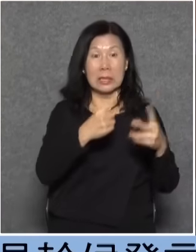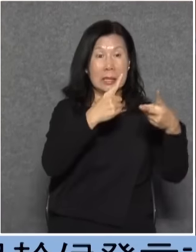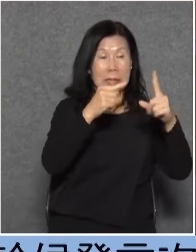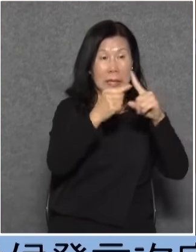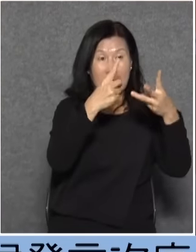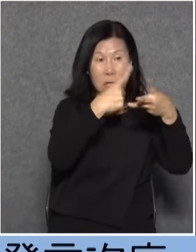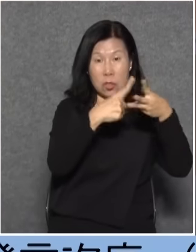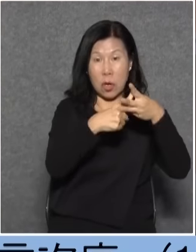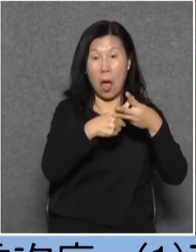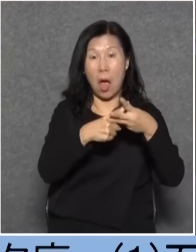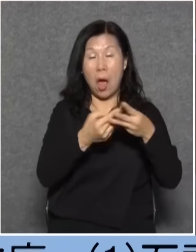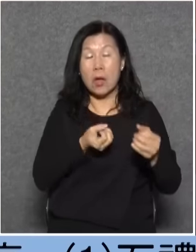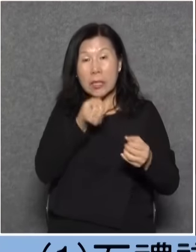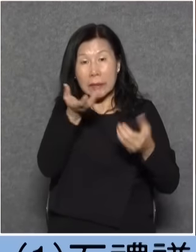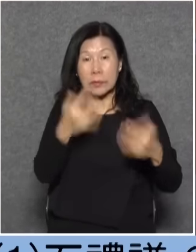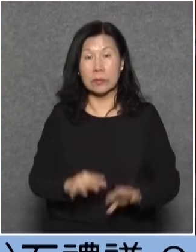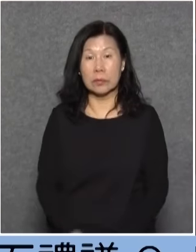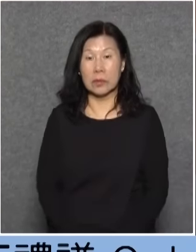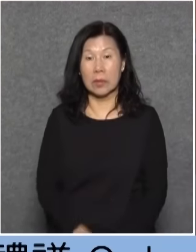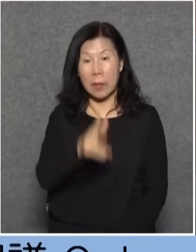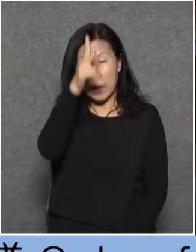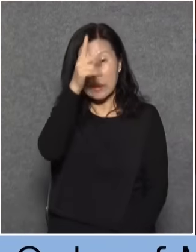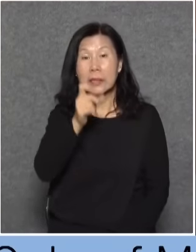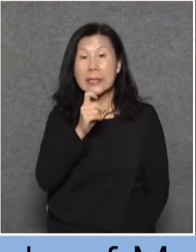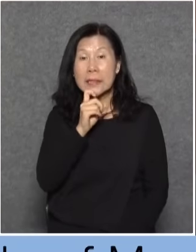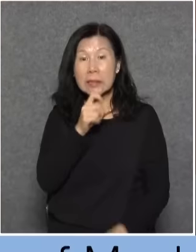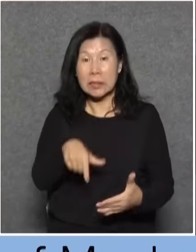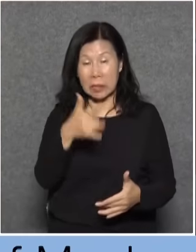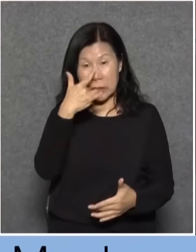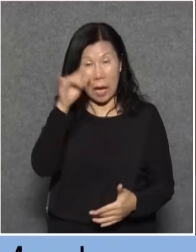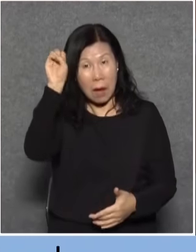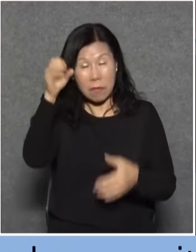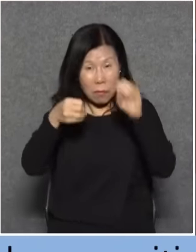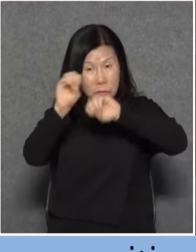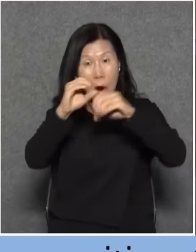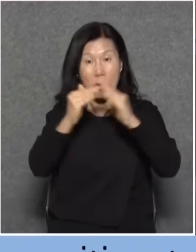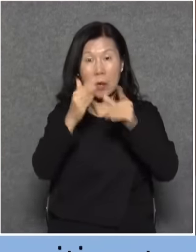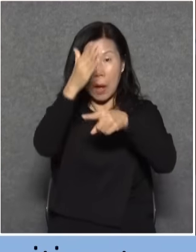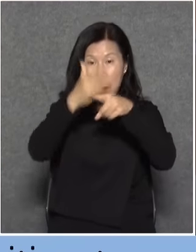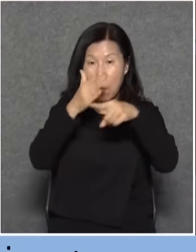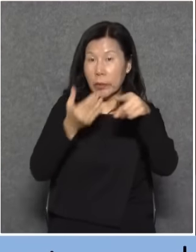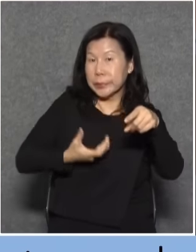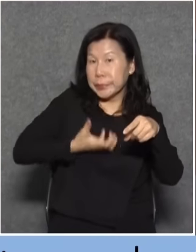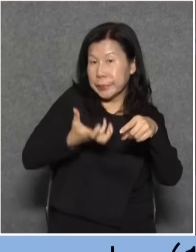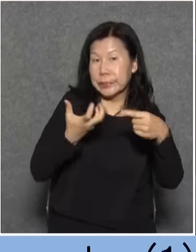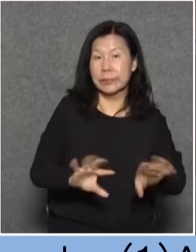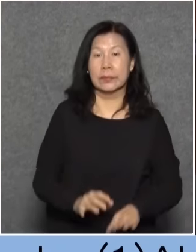的那些建議，喂你政府如果有對這個創新及科技局一半的熱情，是